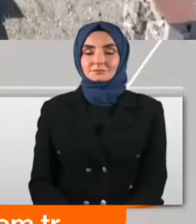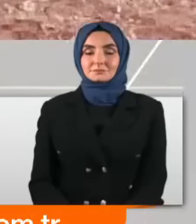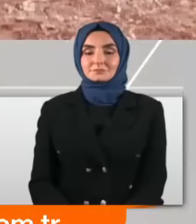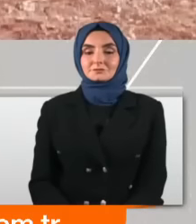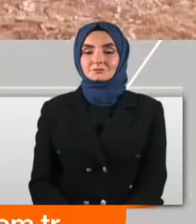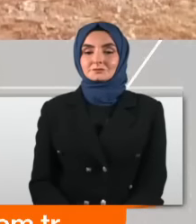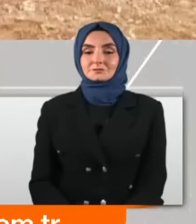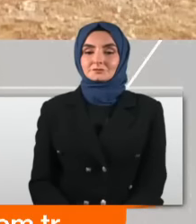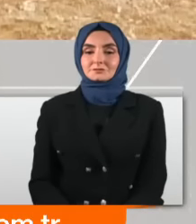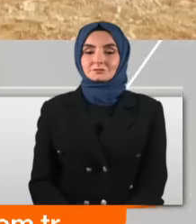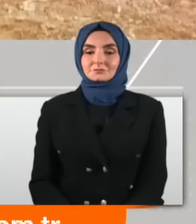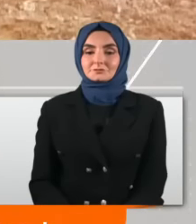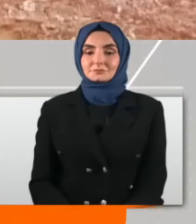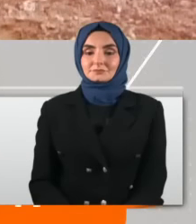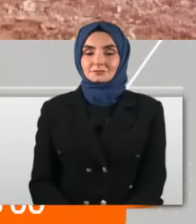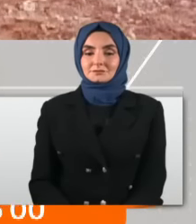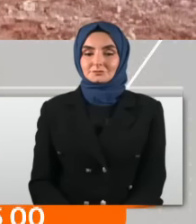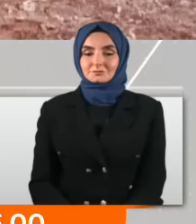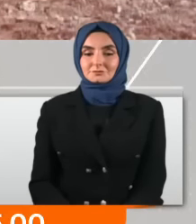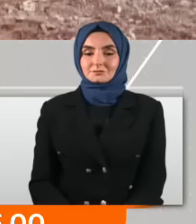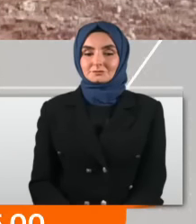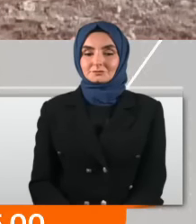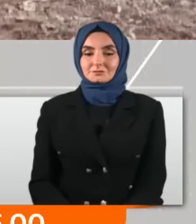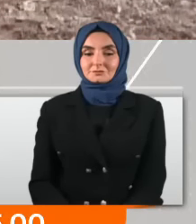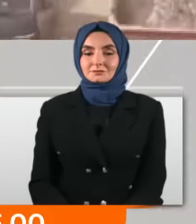bırakmanın huzuru içerisindeyiz.